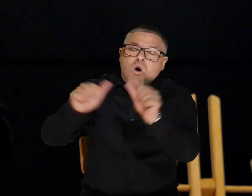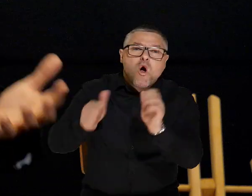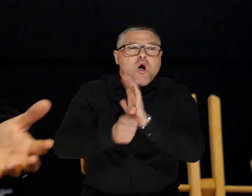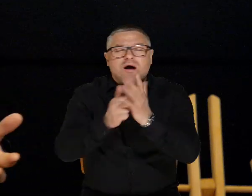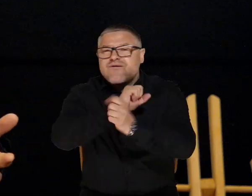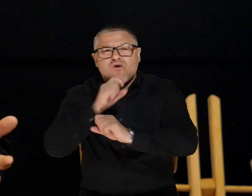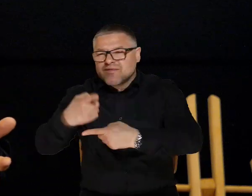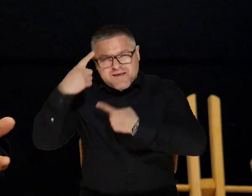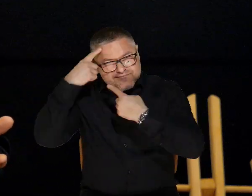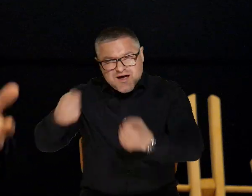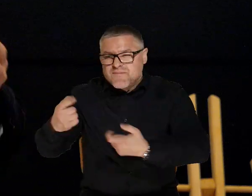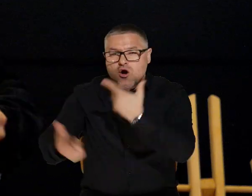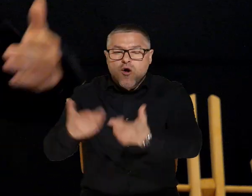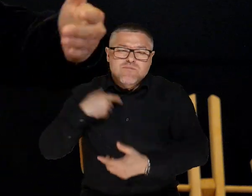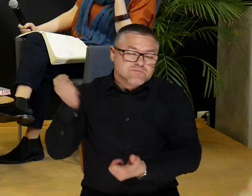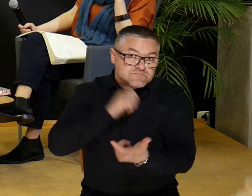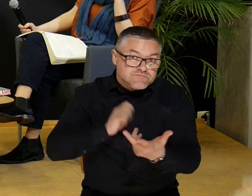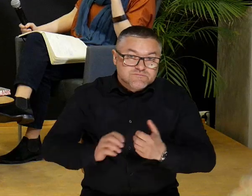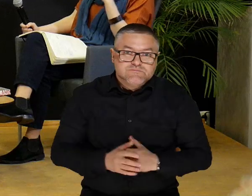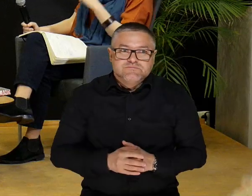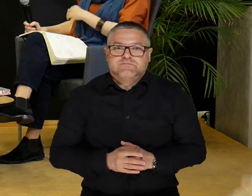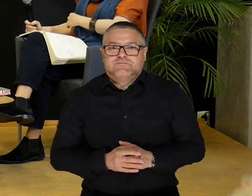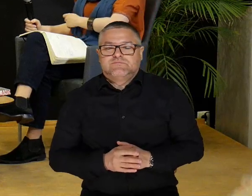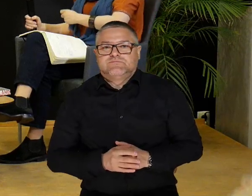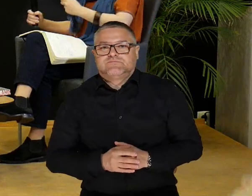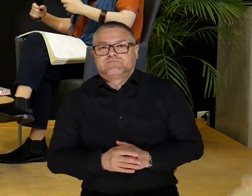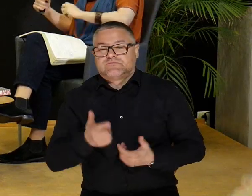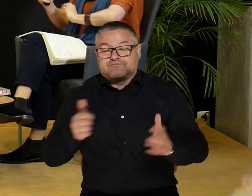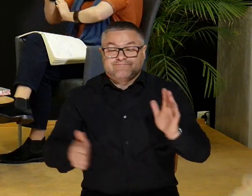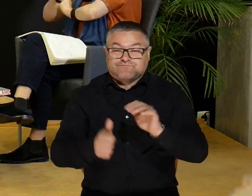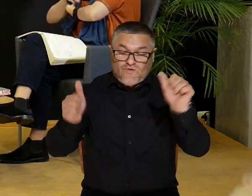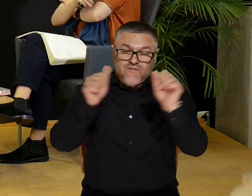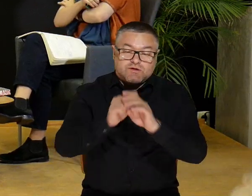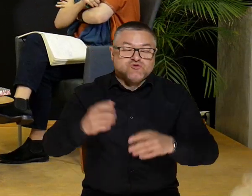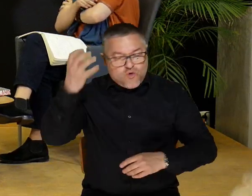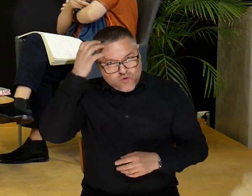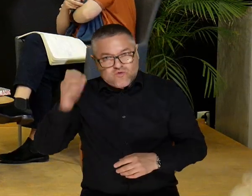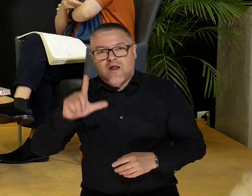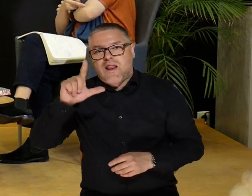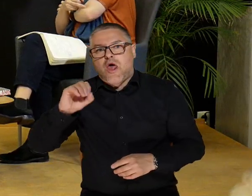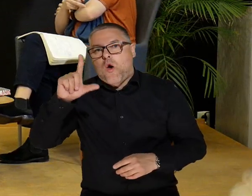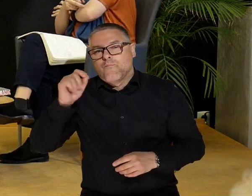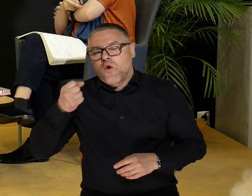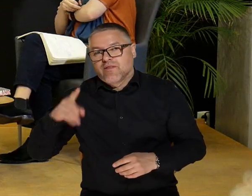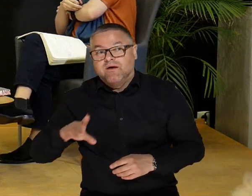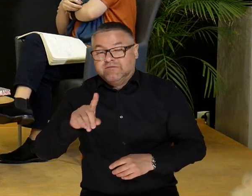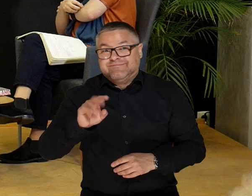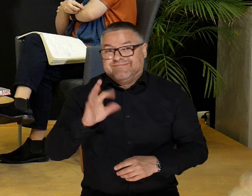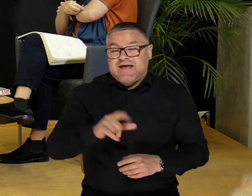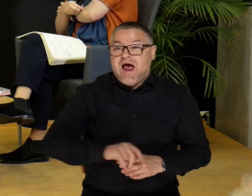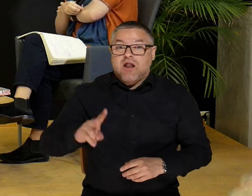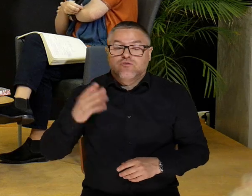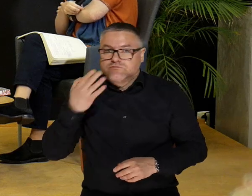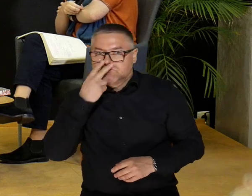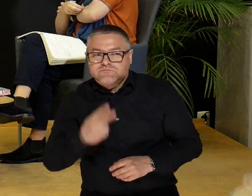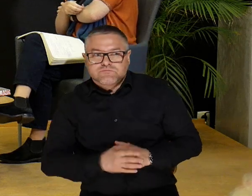jest nieupamiętnione w Belgii. I oni znaczy, widzą... Przepraszam, są tak, pomniki króla Leopolda. To pomniki, wręcz odwrotnie właśnie. A z drugiej strony widzą, prawda,